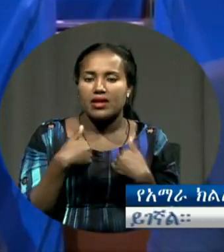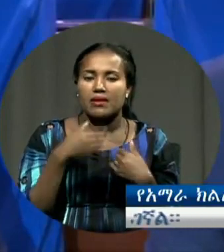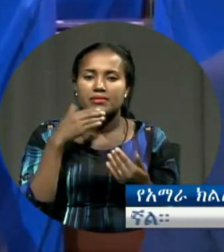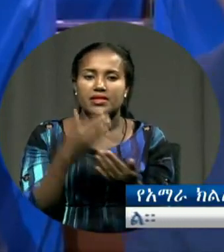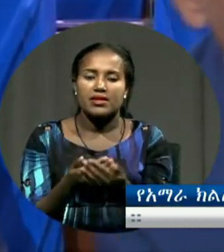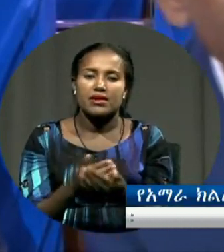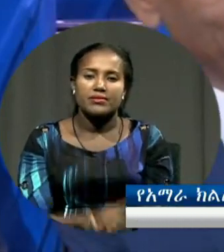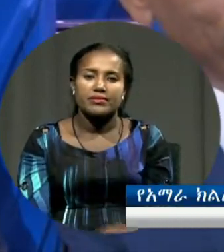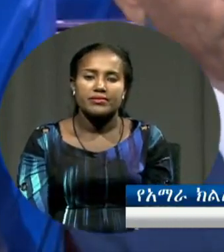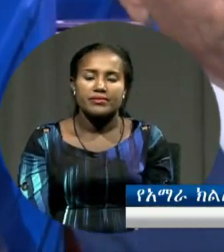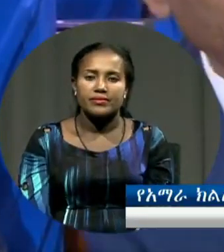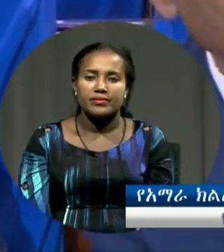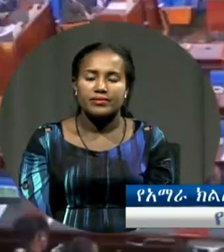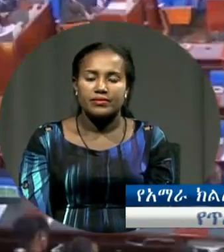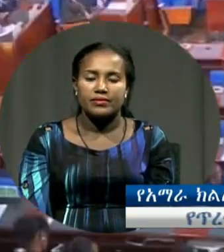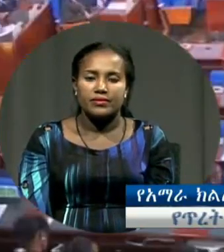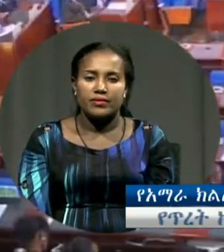ነው። አመሰግናለሁ።